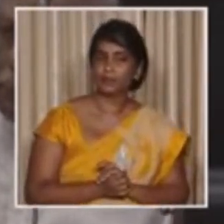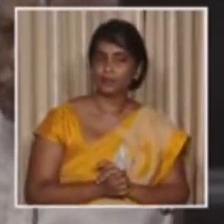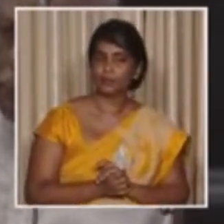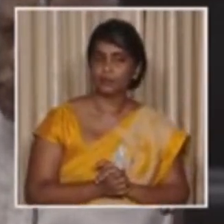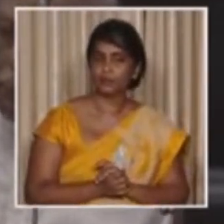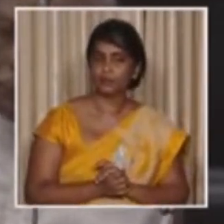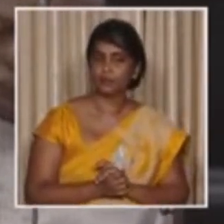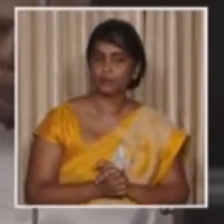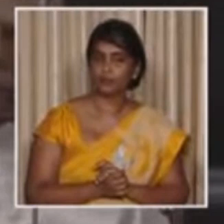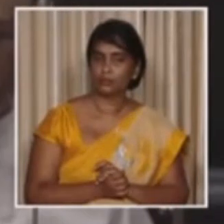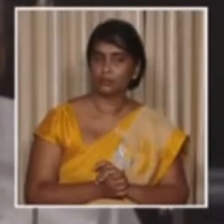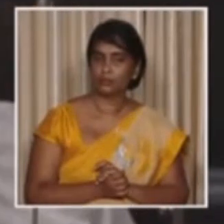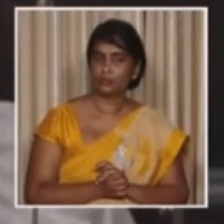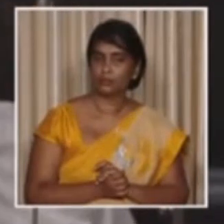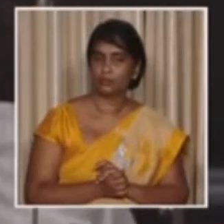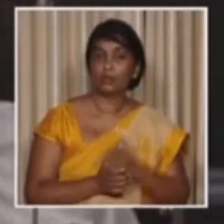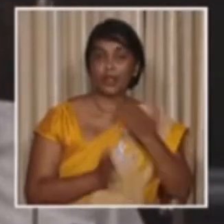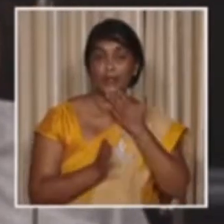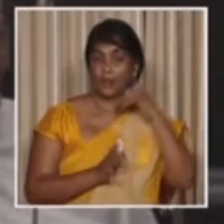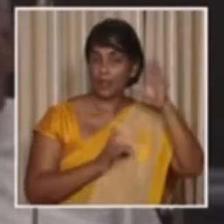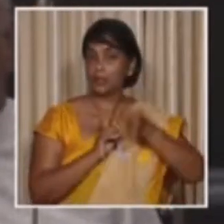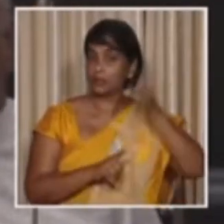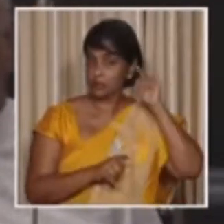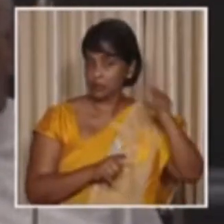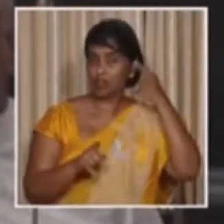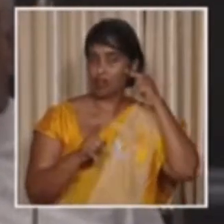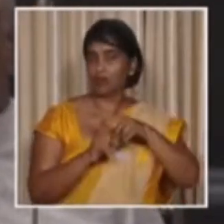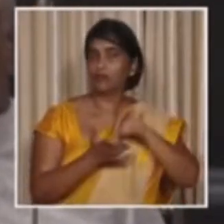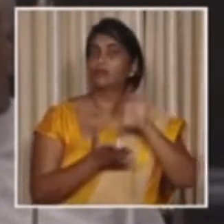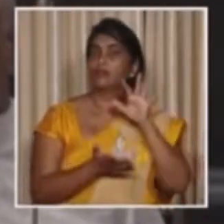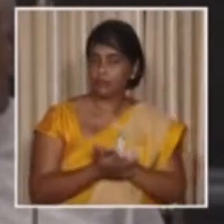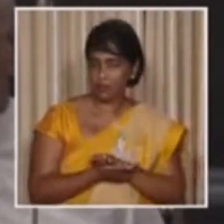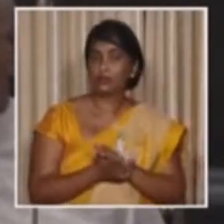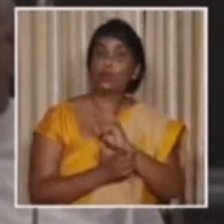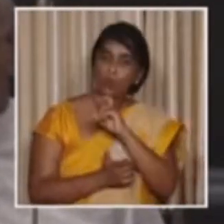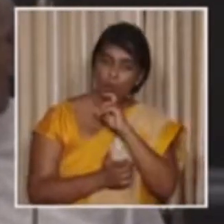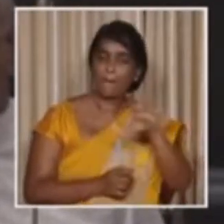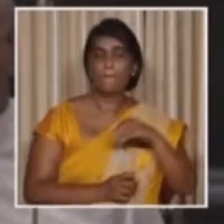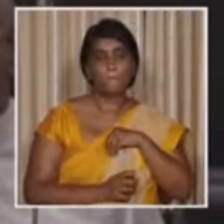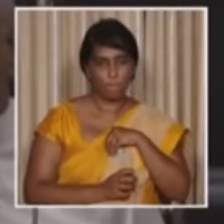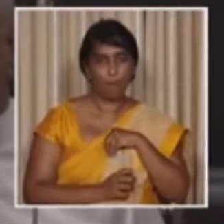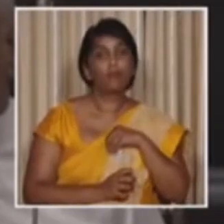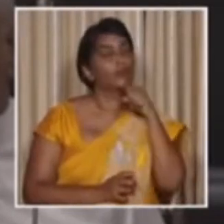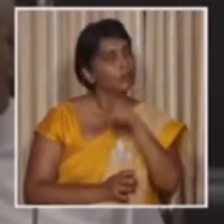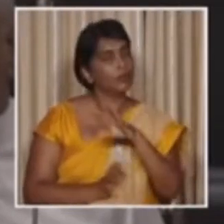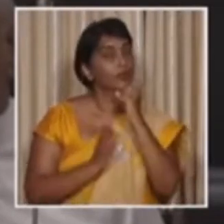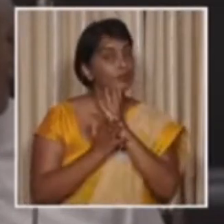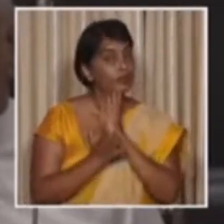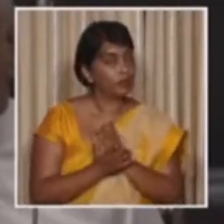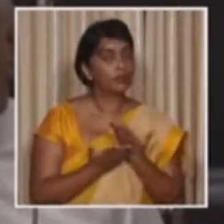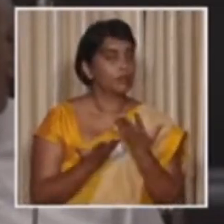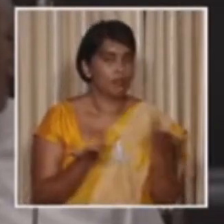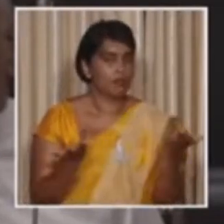බයි ප්‍රෙසිඩන්ට් ලින්කන් ඇක්සෙප්ටඩ් බයි ද කෝට් දැට් යූ කාන්ට් හැව අ කන්ස්ටිටියුෂන් විතවුට් අ නේෂන්